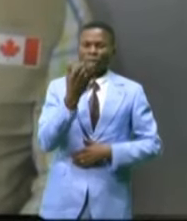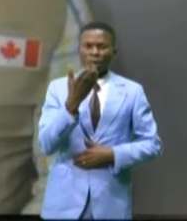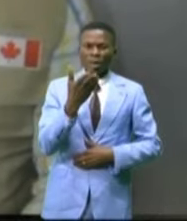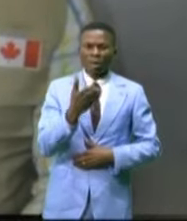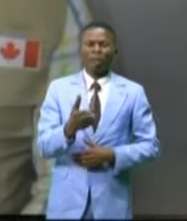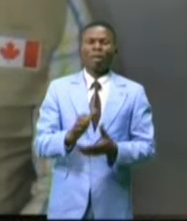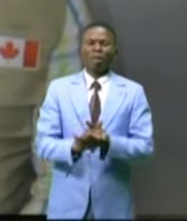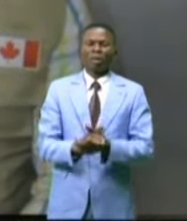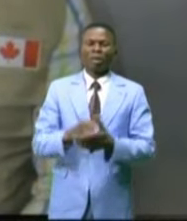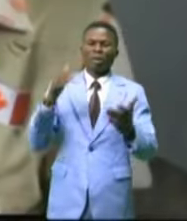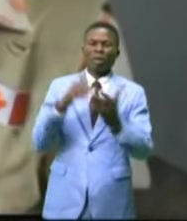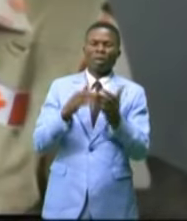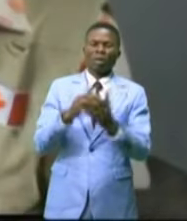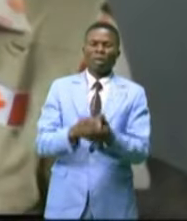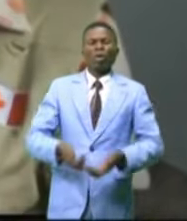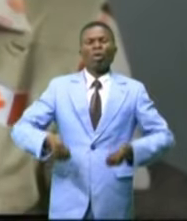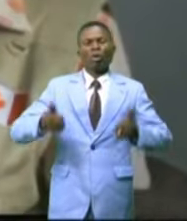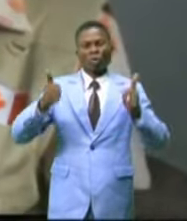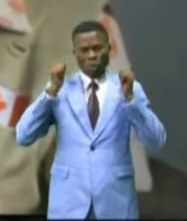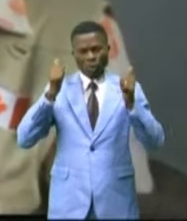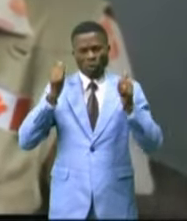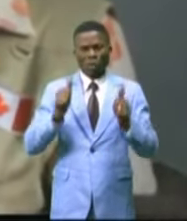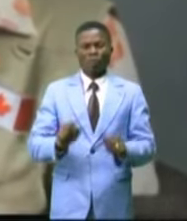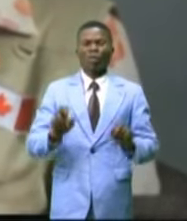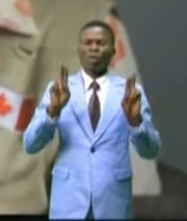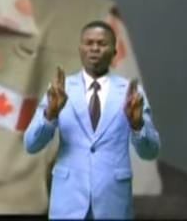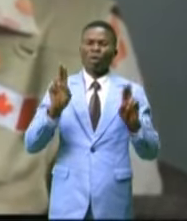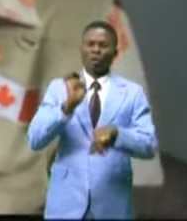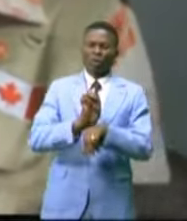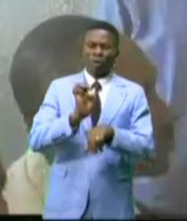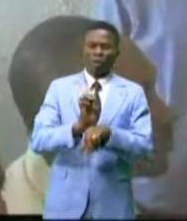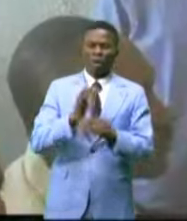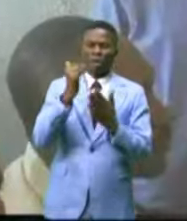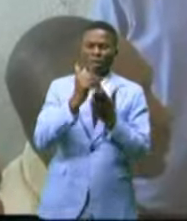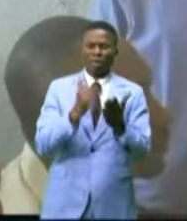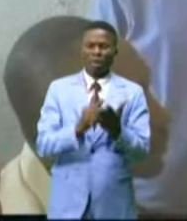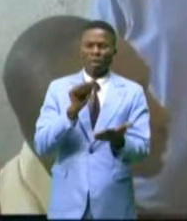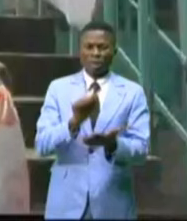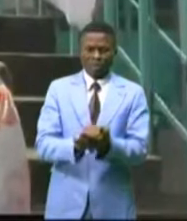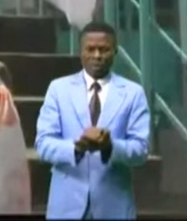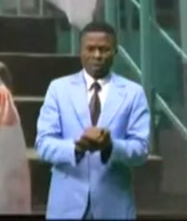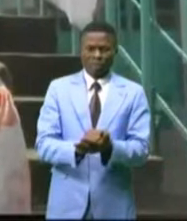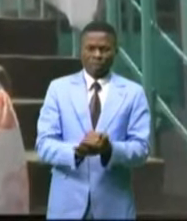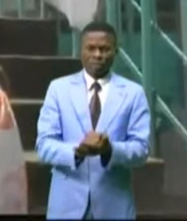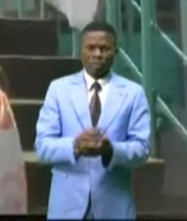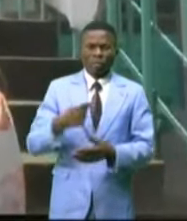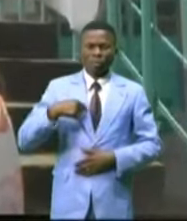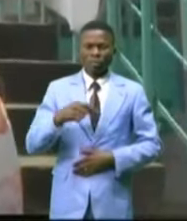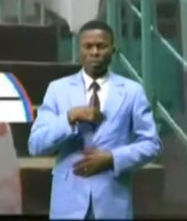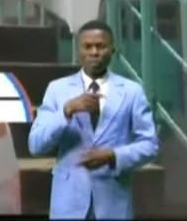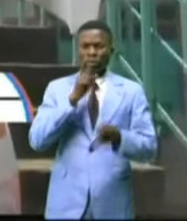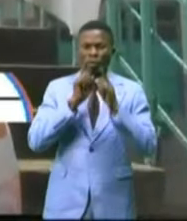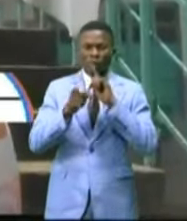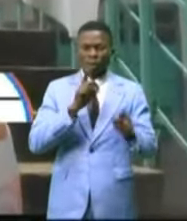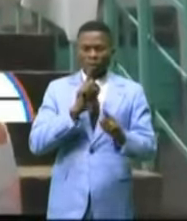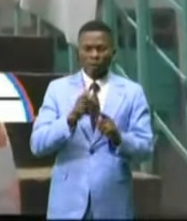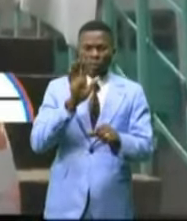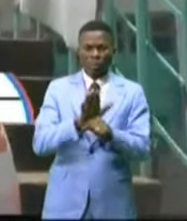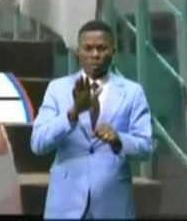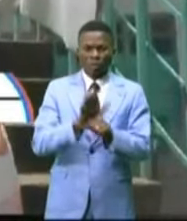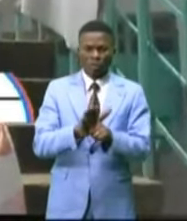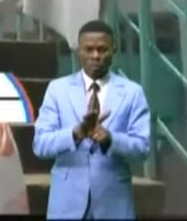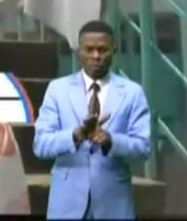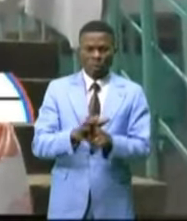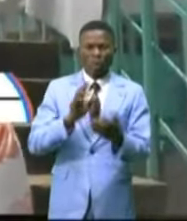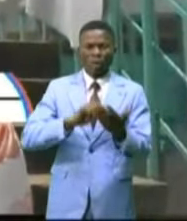merce la résistance liée à la religion pour ne citer que ces défi là nous avons un changé sur les différents avancés